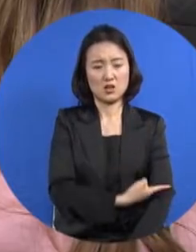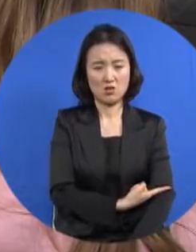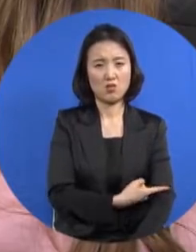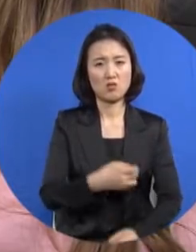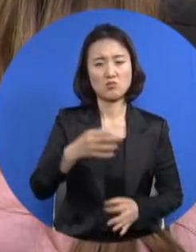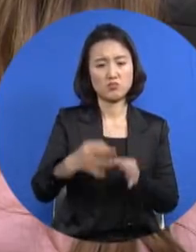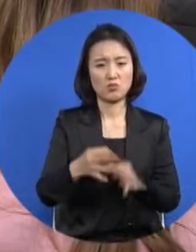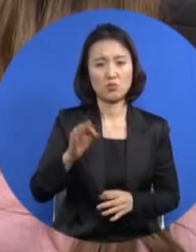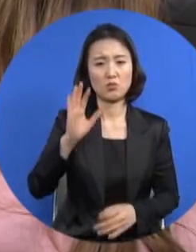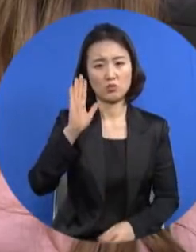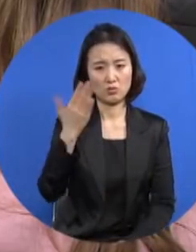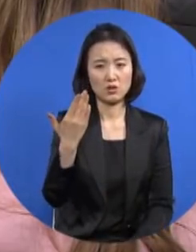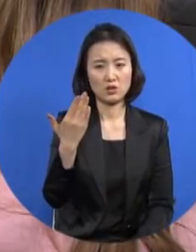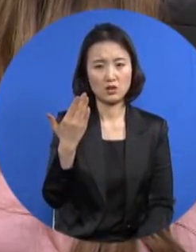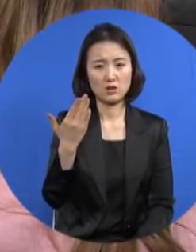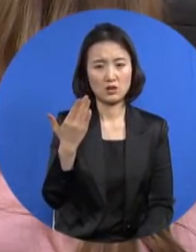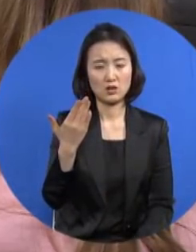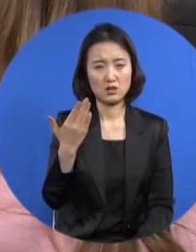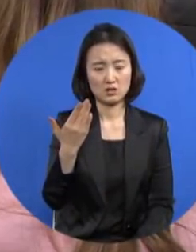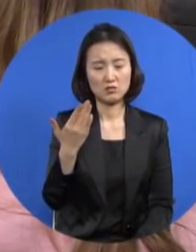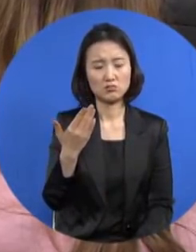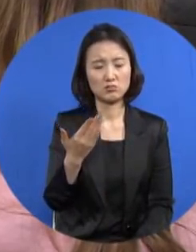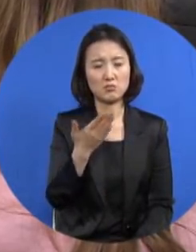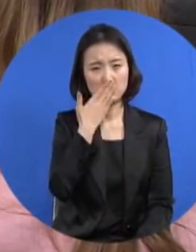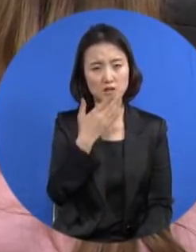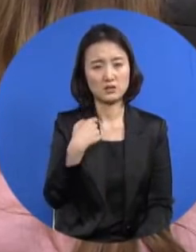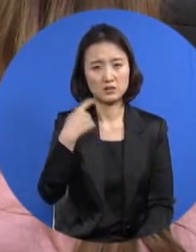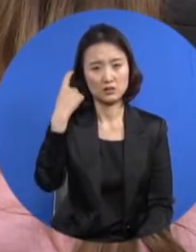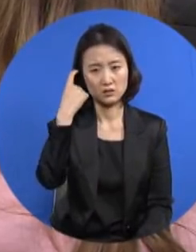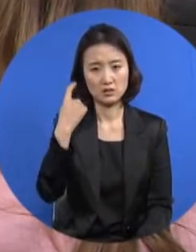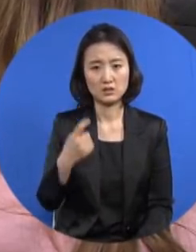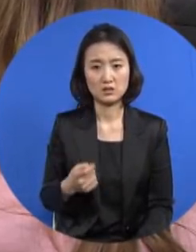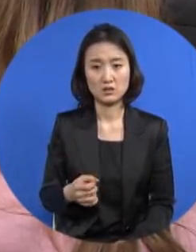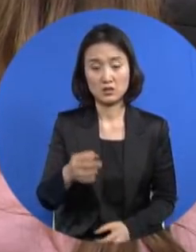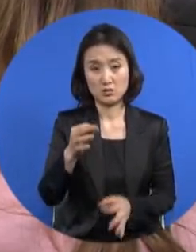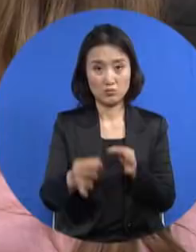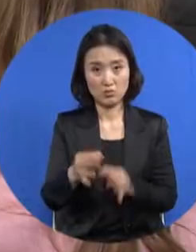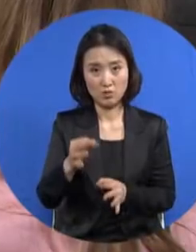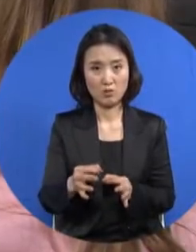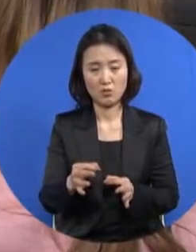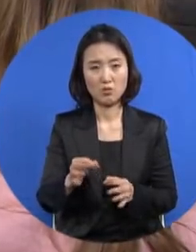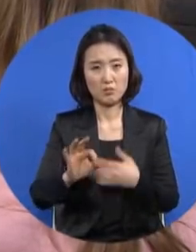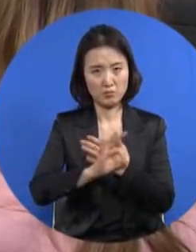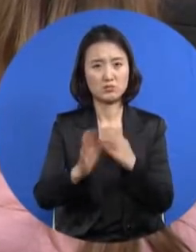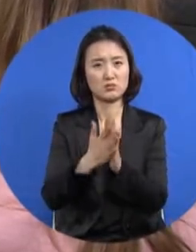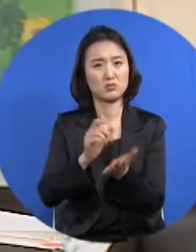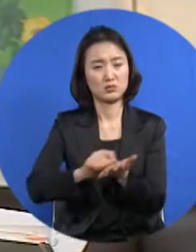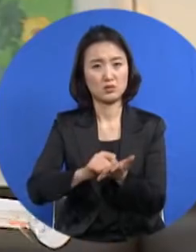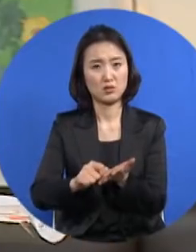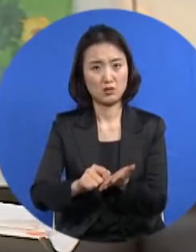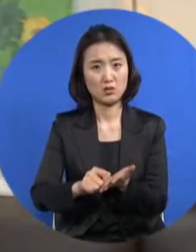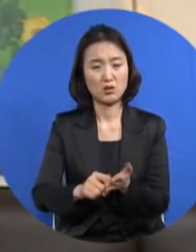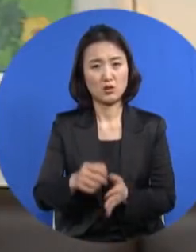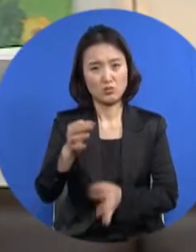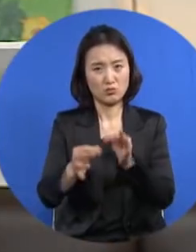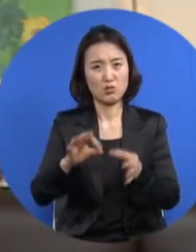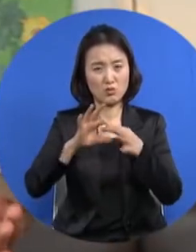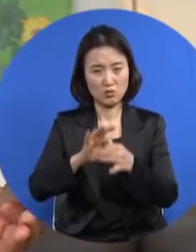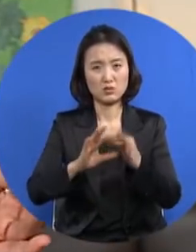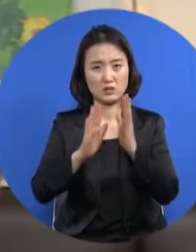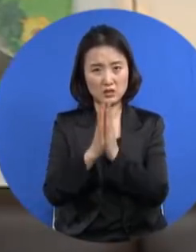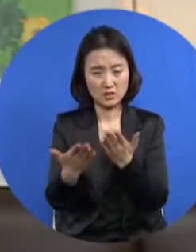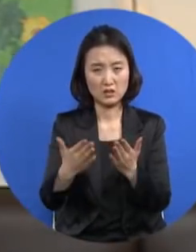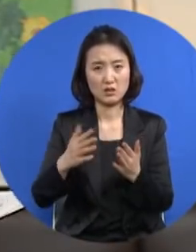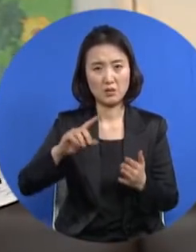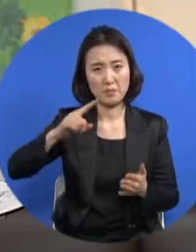되는 그것들을 책 속에서 배울 거라고 생각해요. 왜냐하면 프로 아니면 책을 안 쓰죠. 네. 그걸 100권이나 읽었으면 100명의